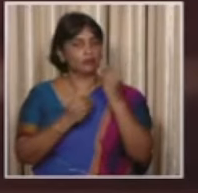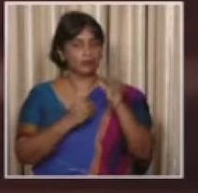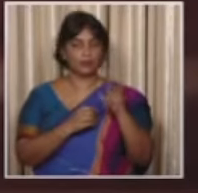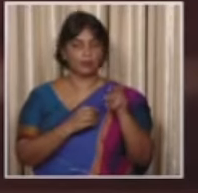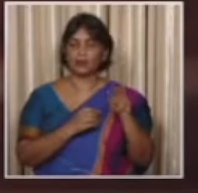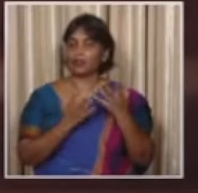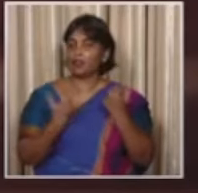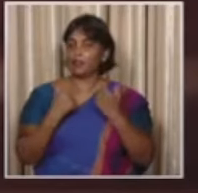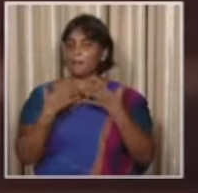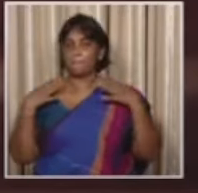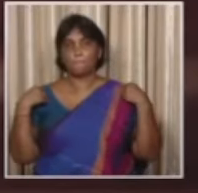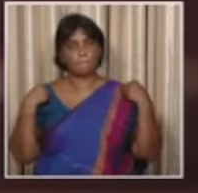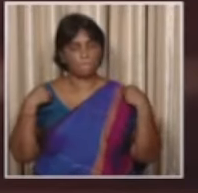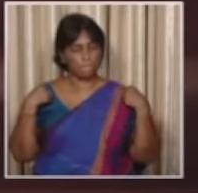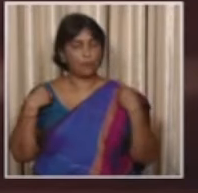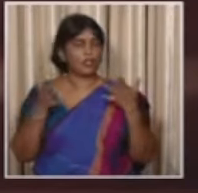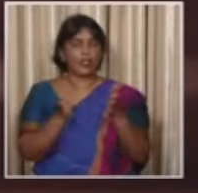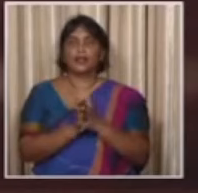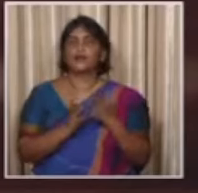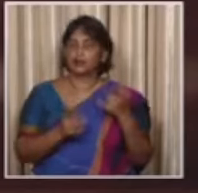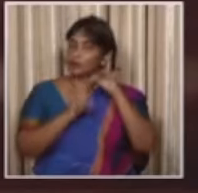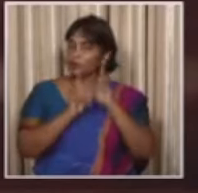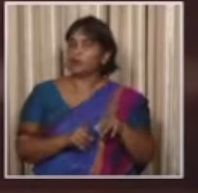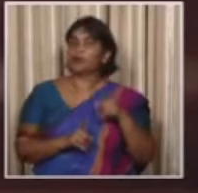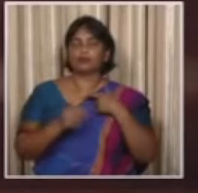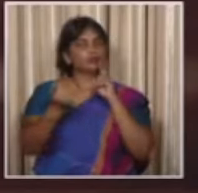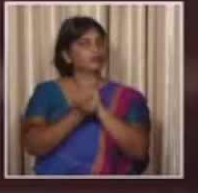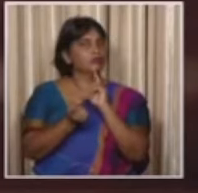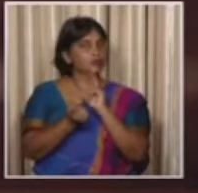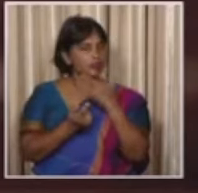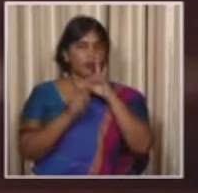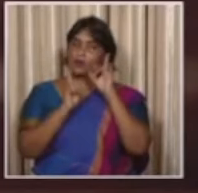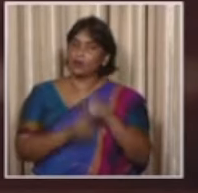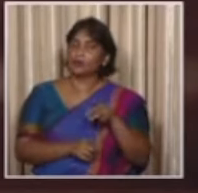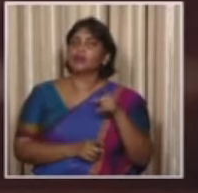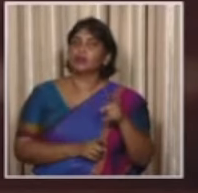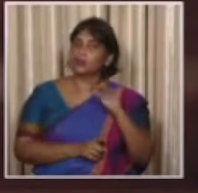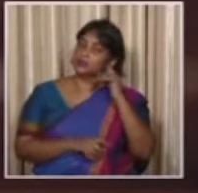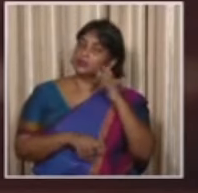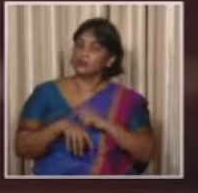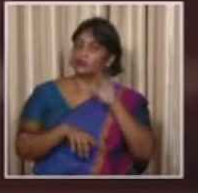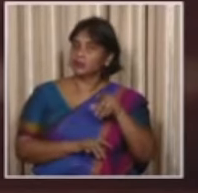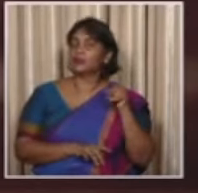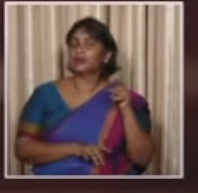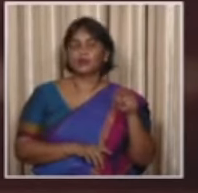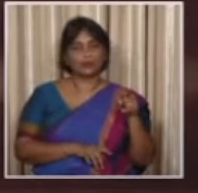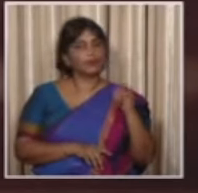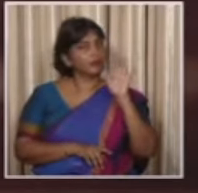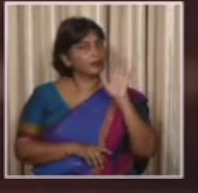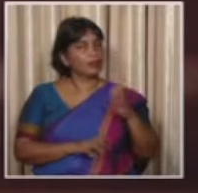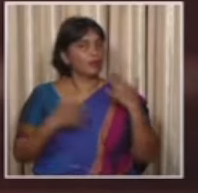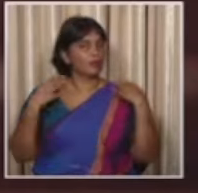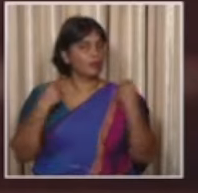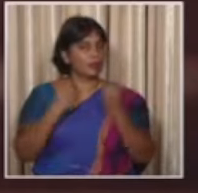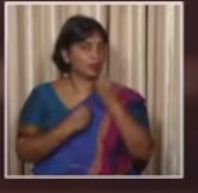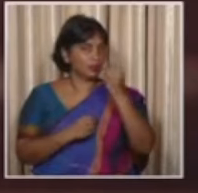සඳහා අවශ්‍ය පහසුකම් එකතු කරන්නේ නැහැ. ඉතින් මුණ ගැහෙන්නේ නැහැ. ඒ වගේම සමහර අවස්ථාවල ඒ අයට ඒ පහසුකම්